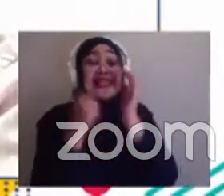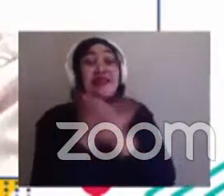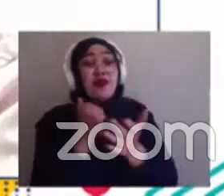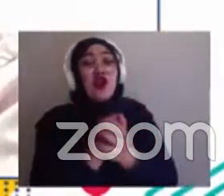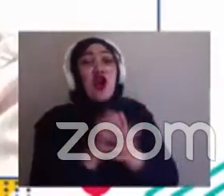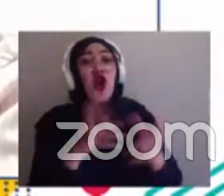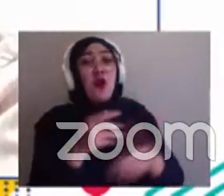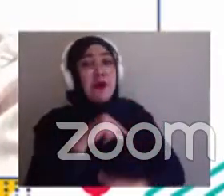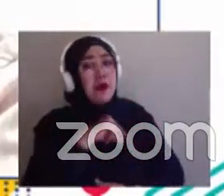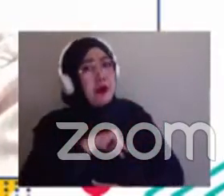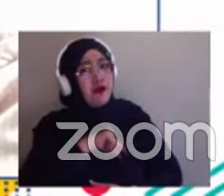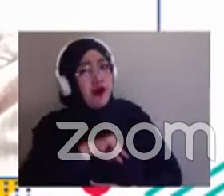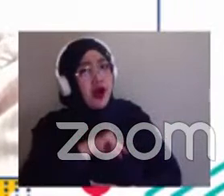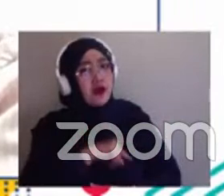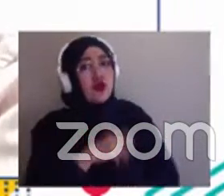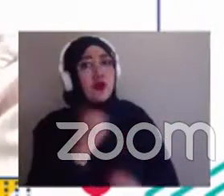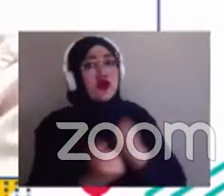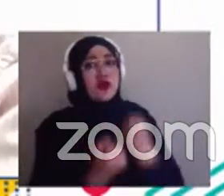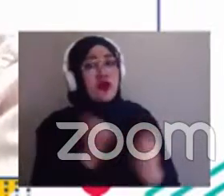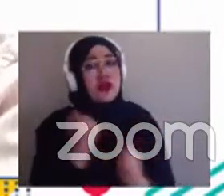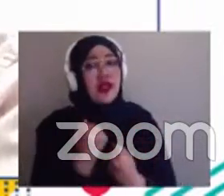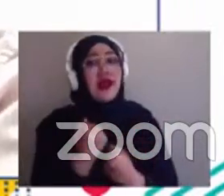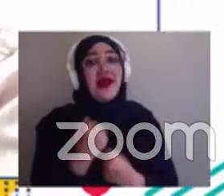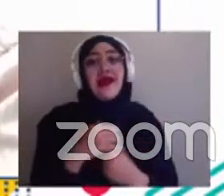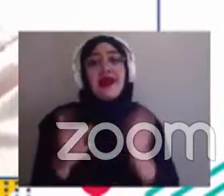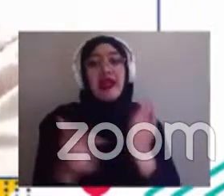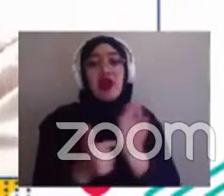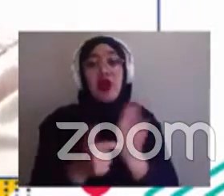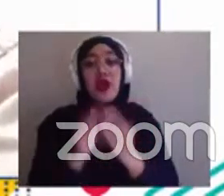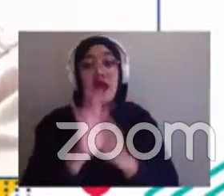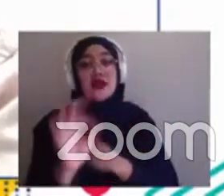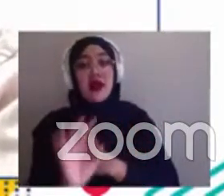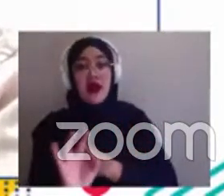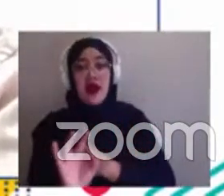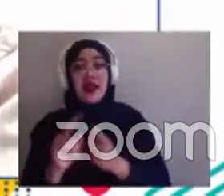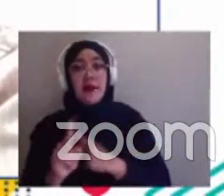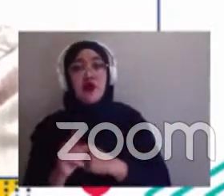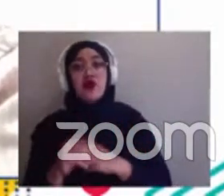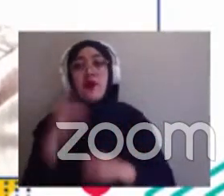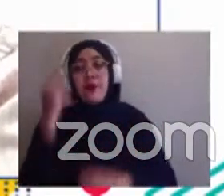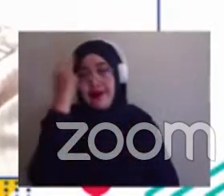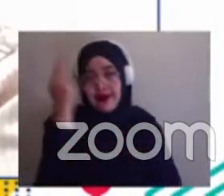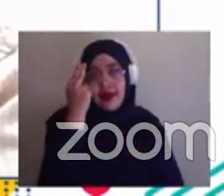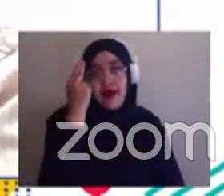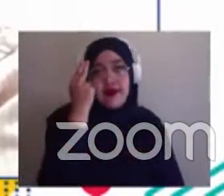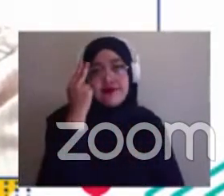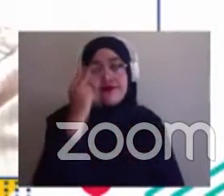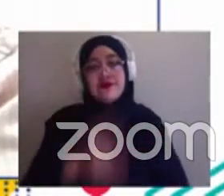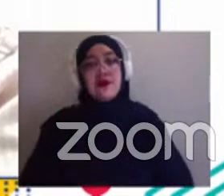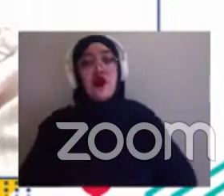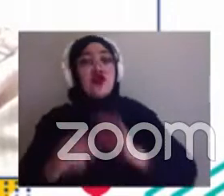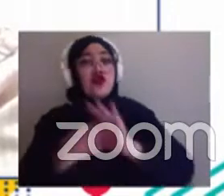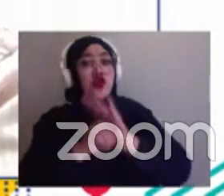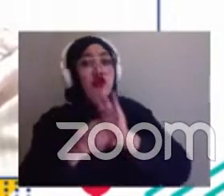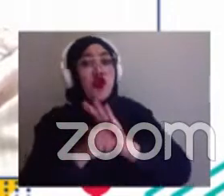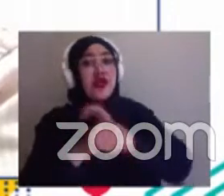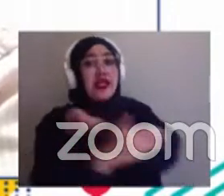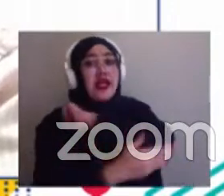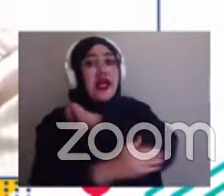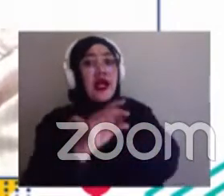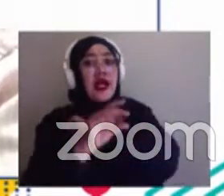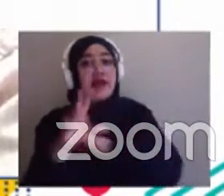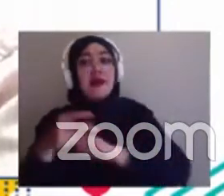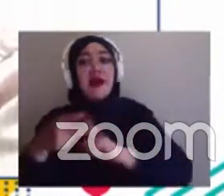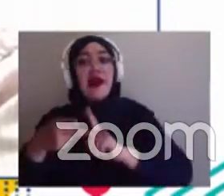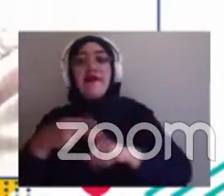buat perusahaan-perusahaan teknologi, tetapi juga untuk government. Nah, kita lihat di negara lain seperti FBI dan lain